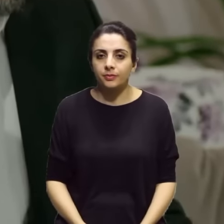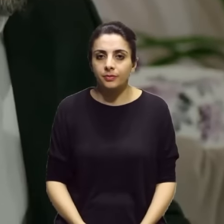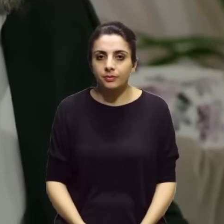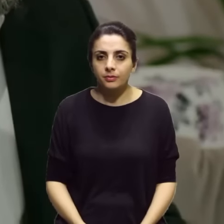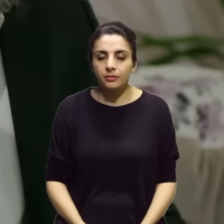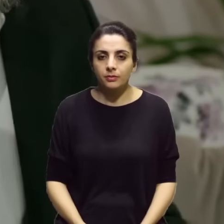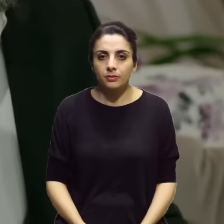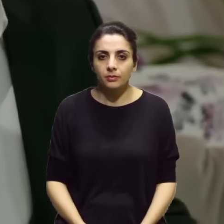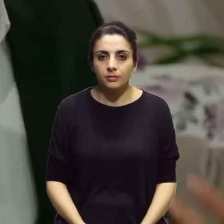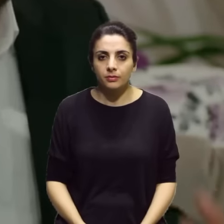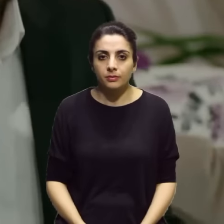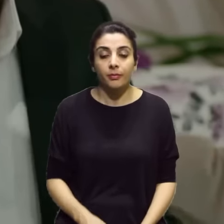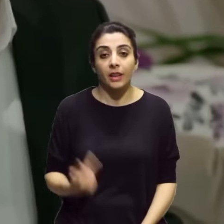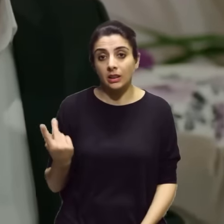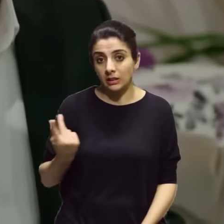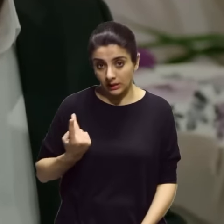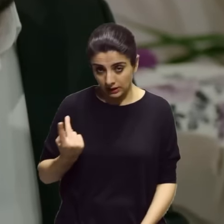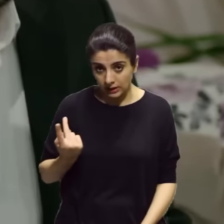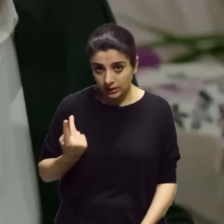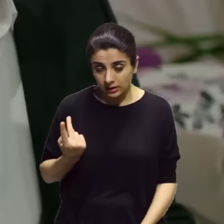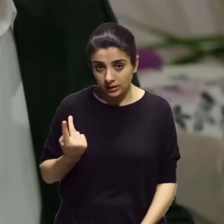Of. Biz...